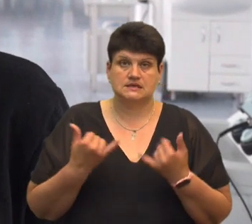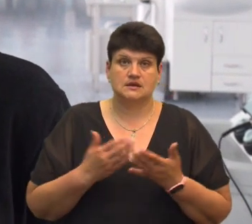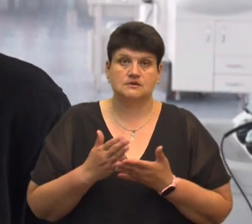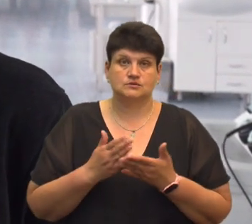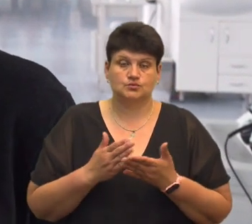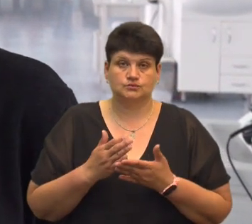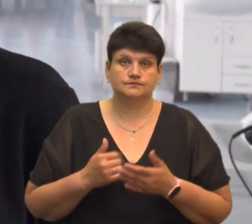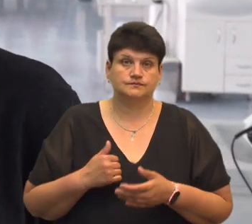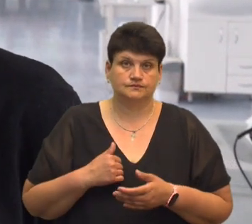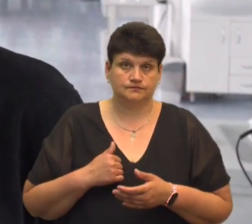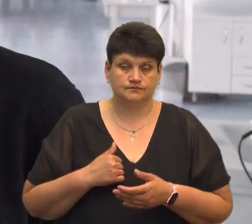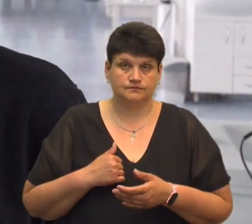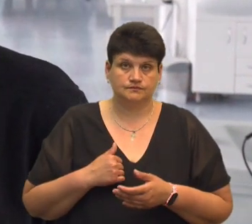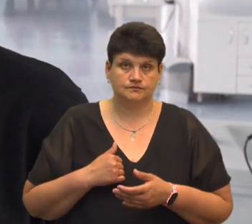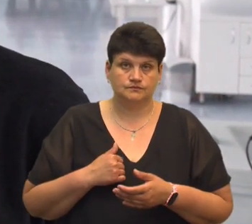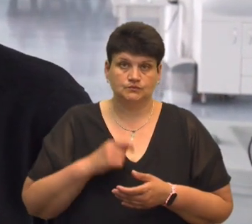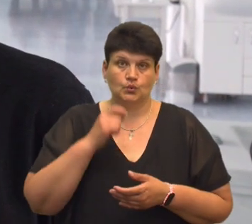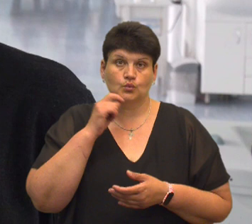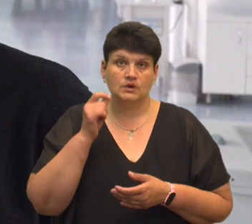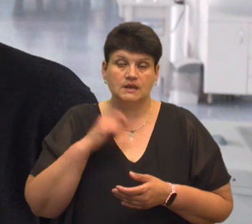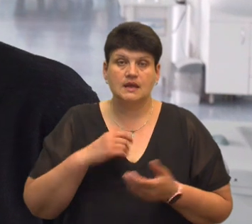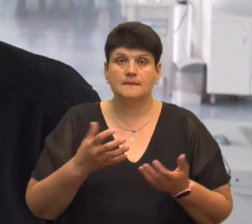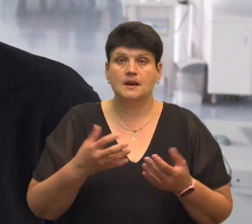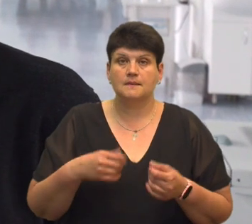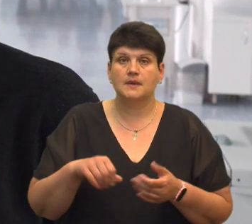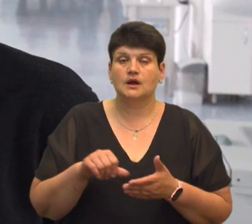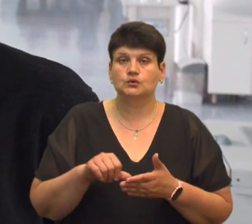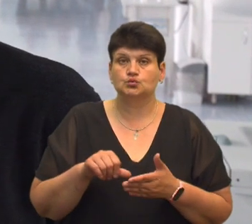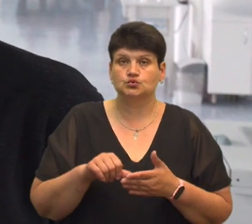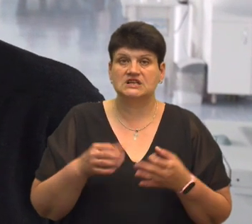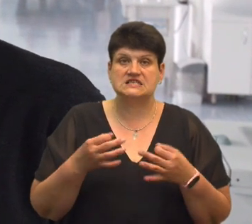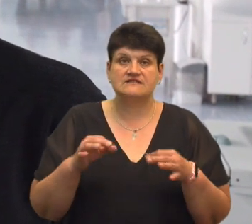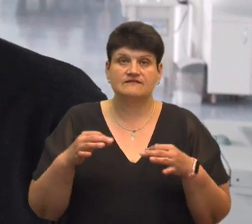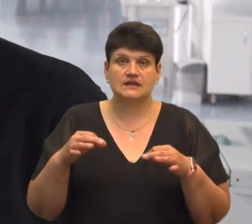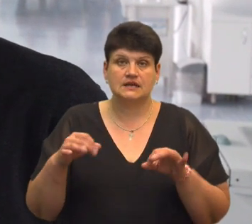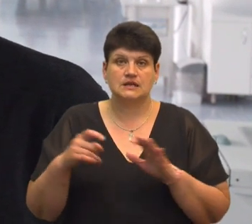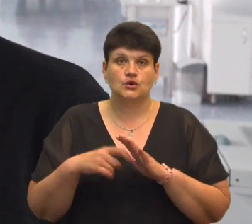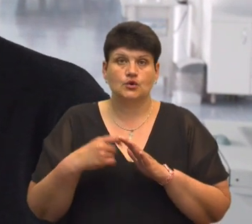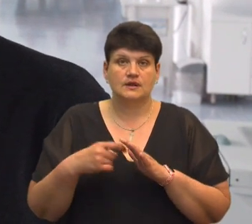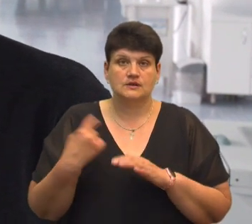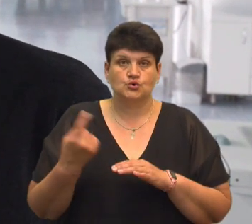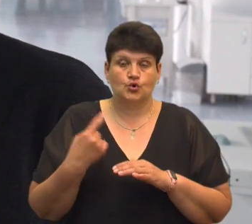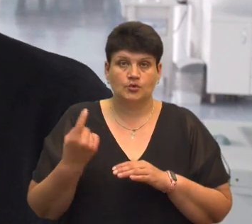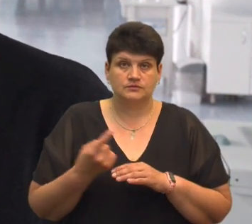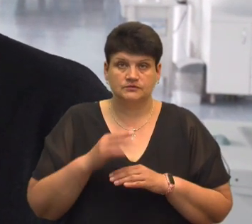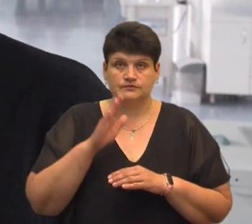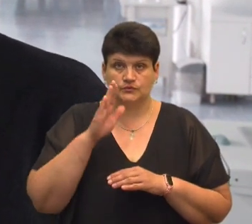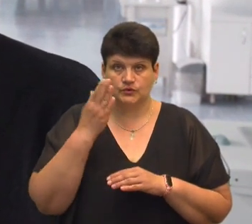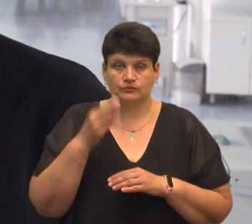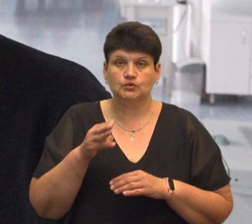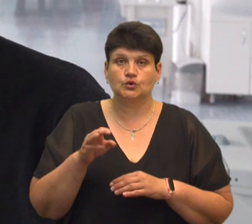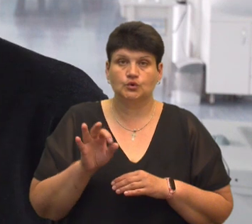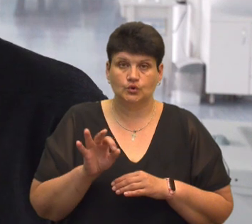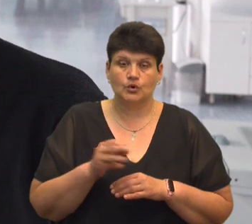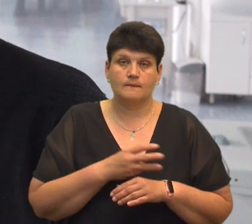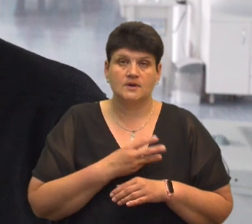Збройних силах України і приймає участь в звільненні Донецької області від загарбників, то